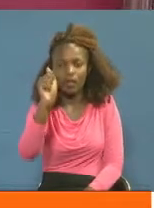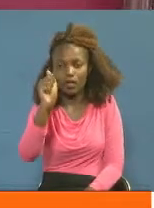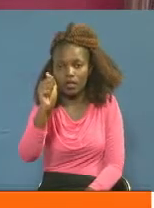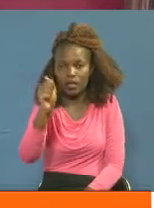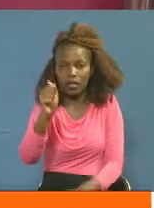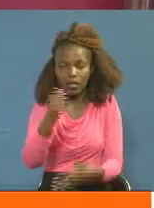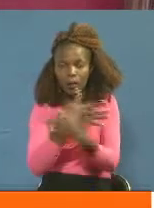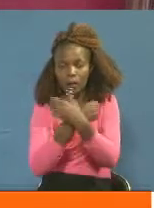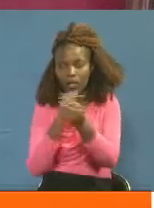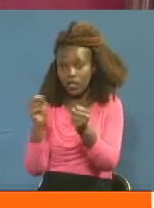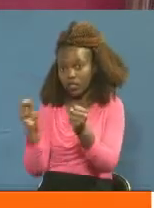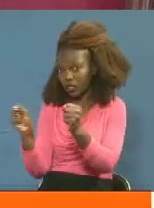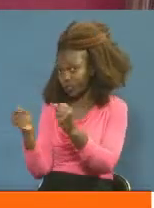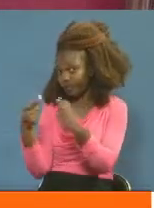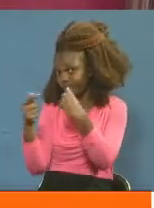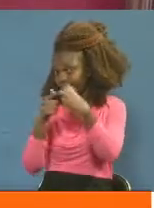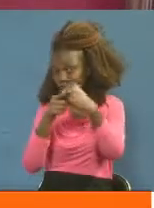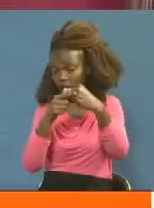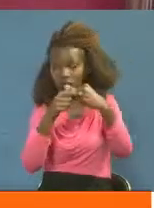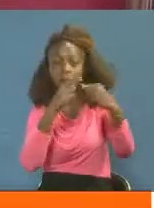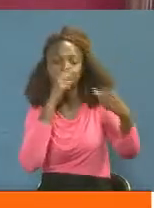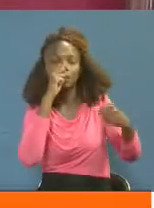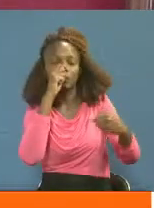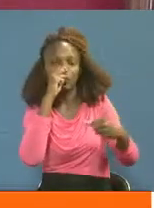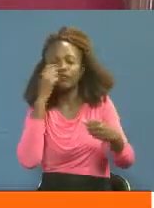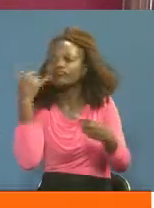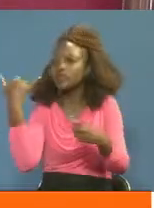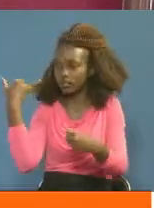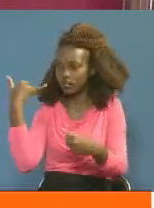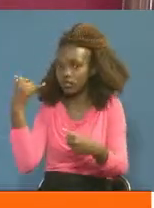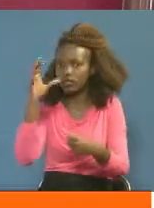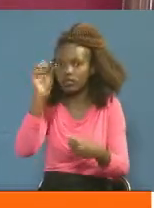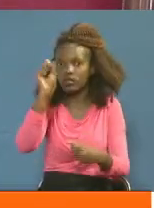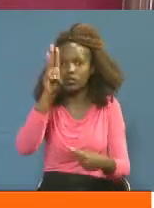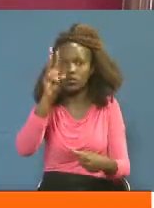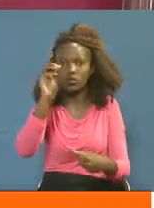rais wa sita wa Jamhuri ya Tanzania hapo jana. Kutoa.